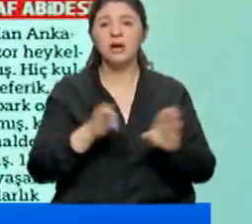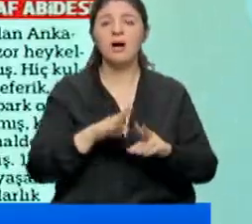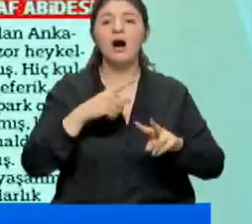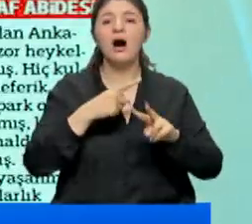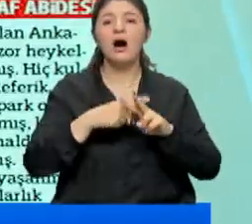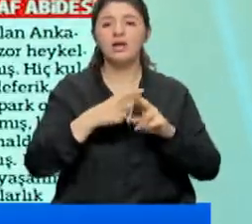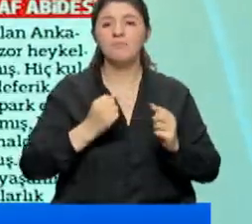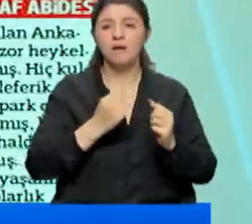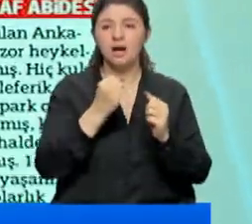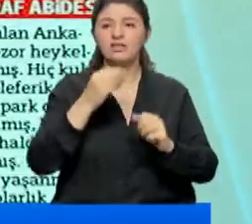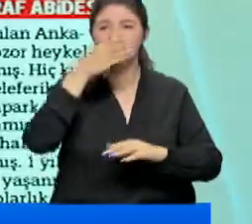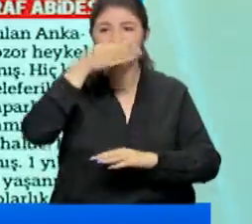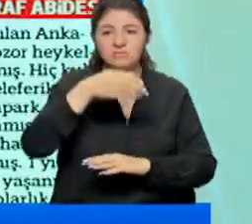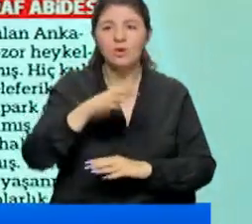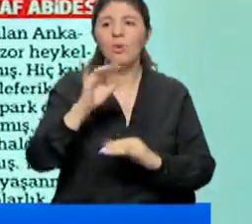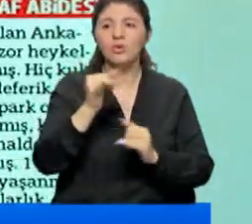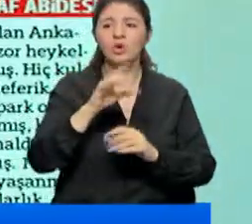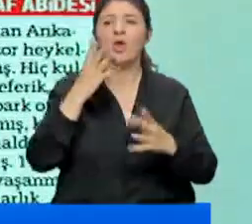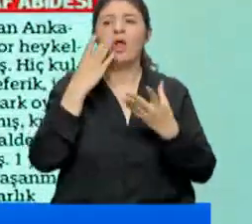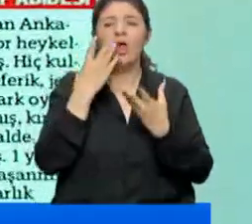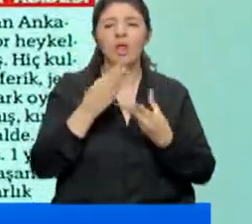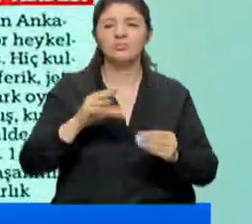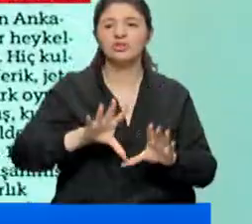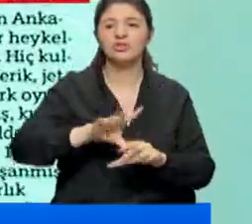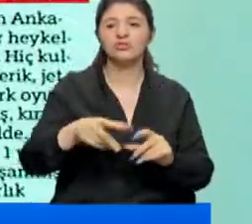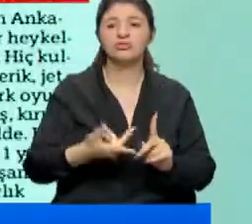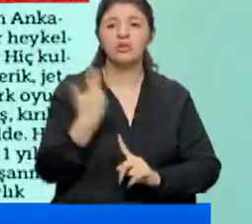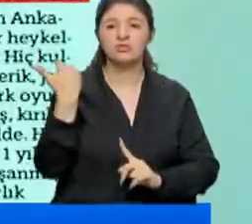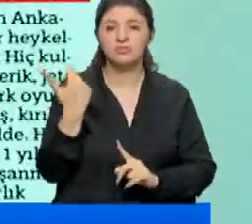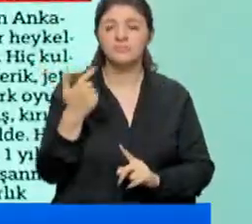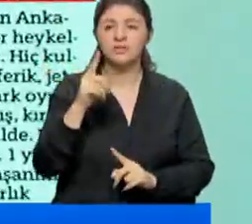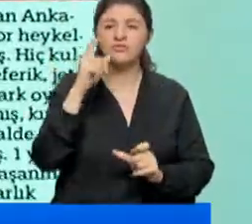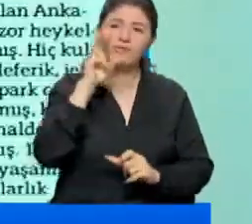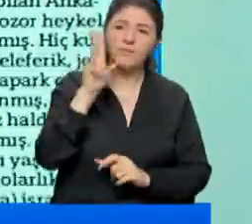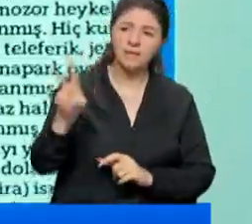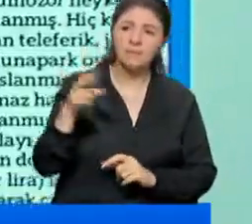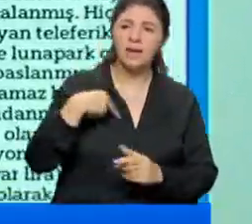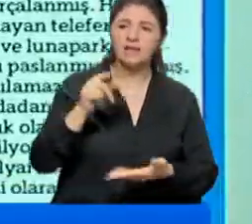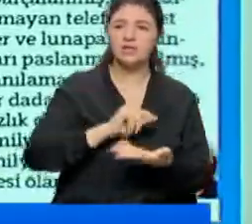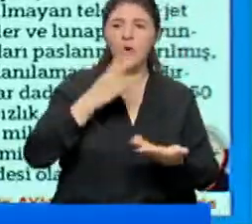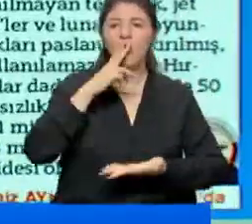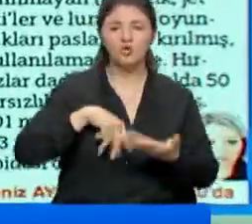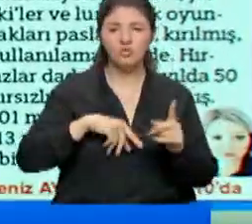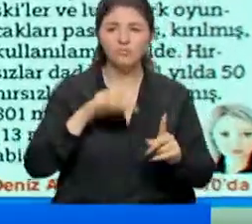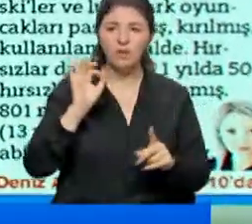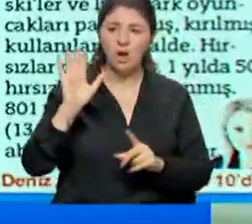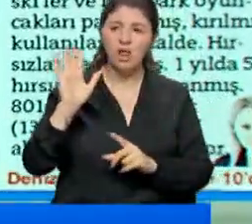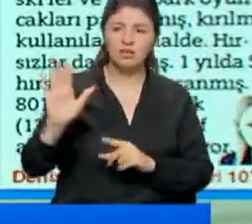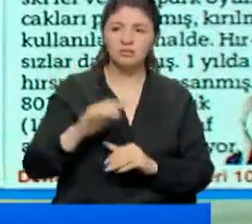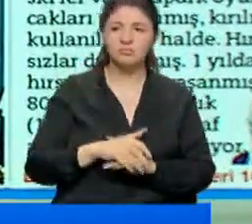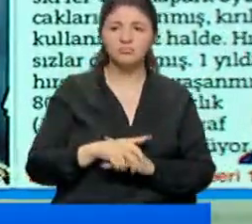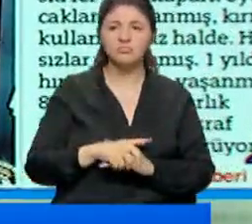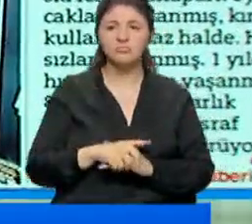kapanan ankaparkı dinozorları oyuncakları çürüdü ve çalındı Siz fotoğrafa bakın Ben yazıyı okuyacağım Evet böyle